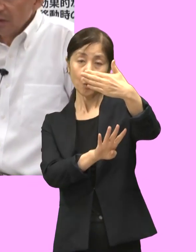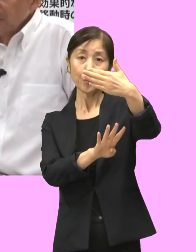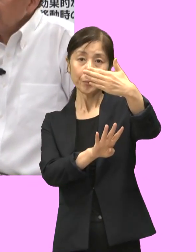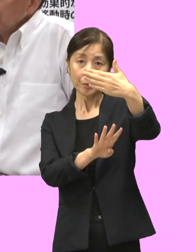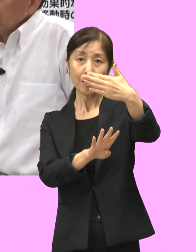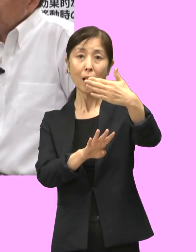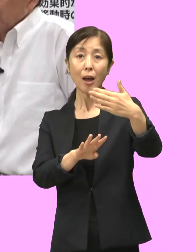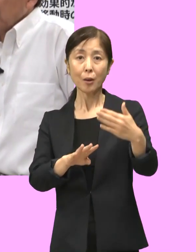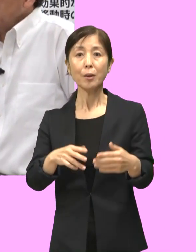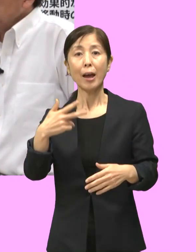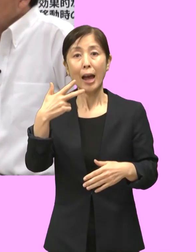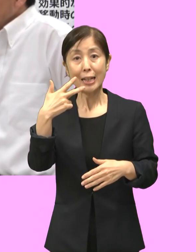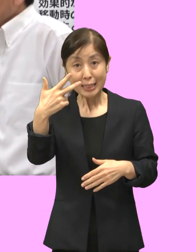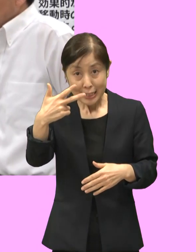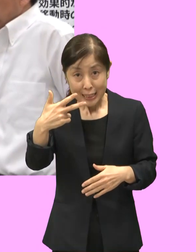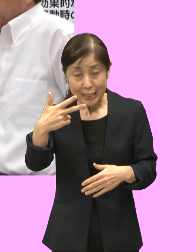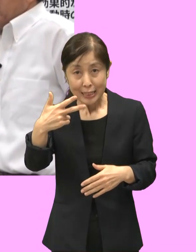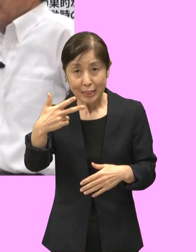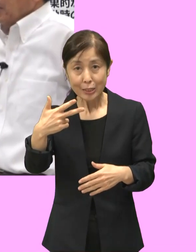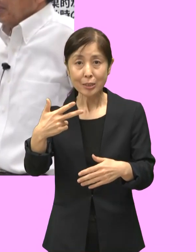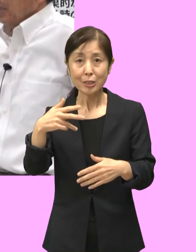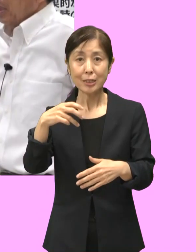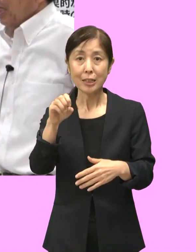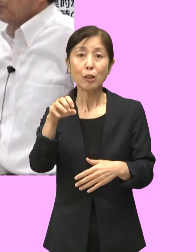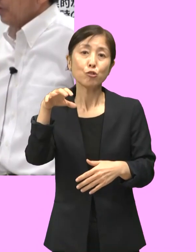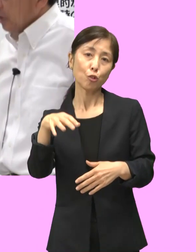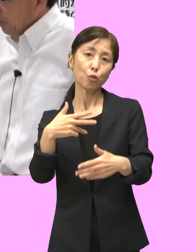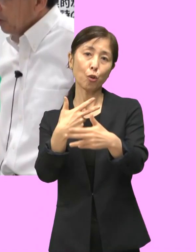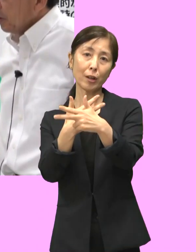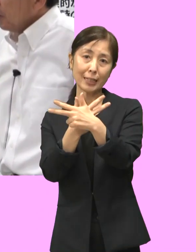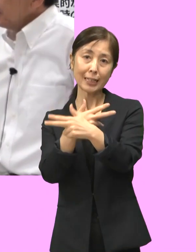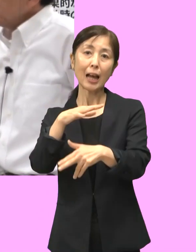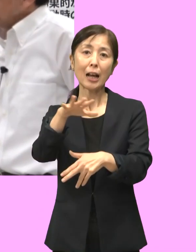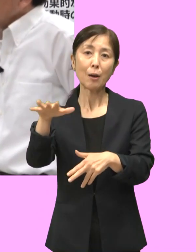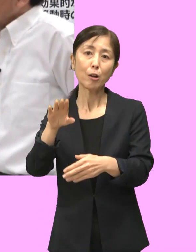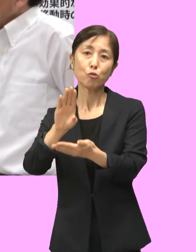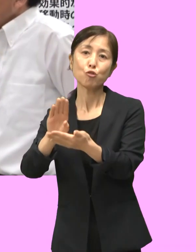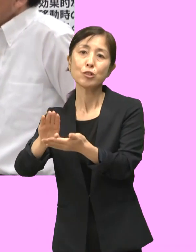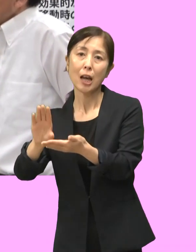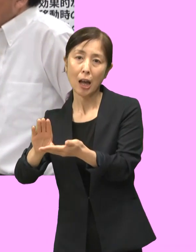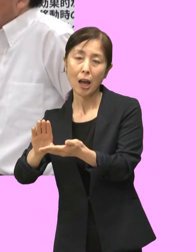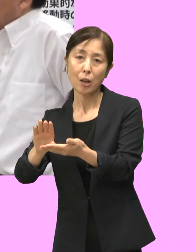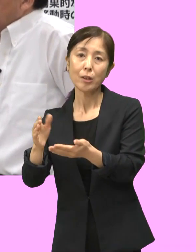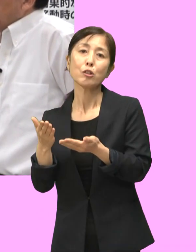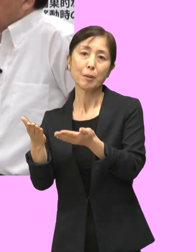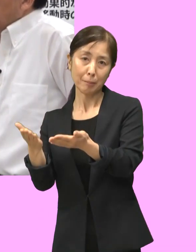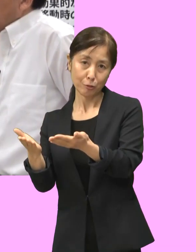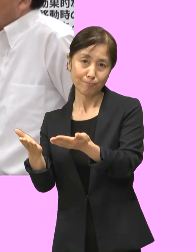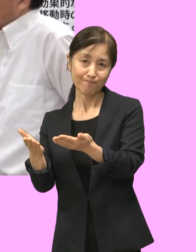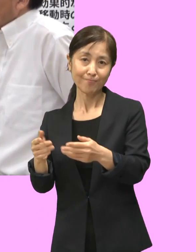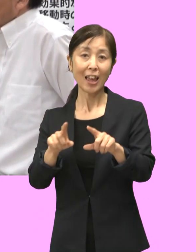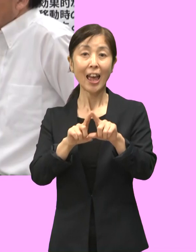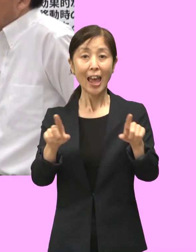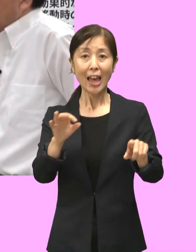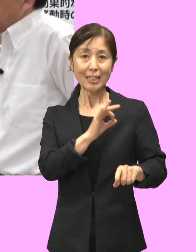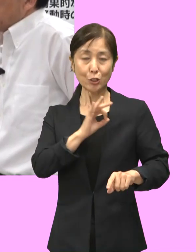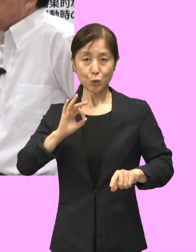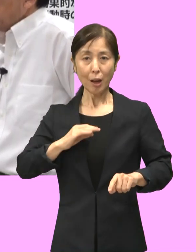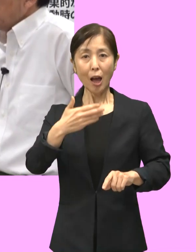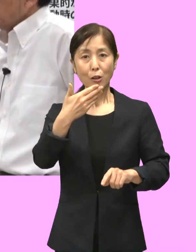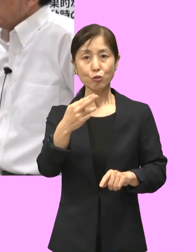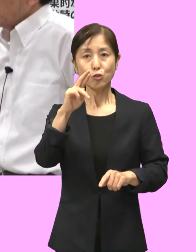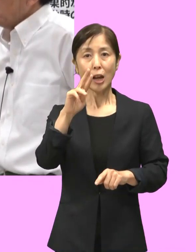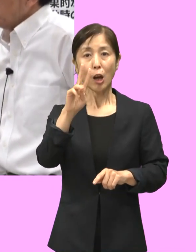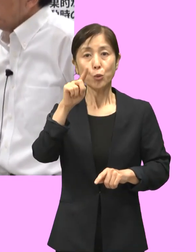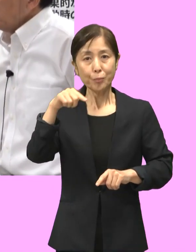く市の北側の駐車場で、配布をいたします。それから平日は、クラウンアリーナで引き続